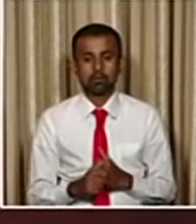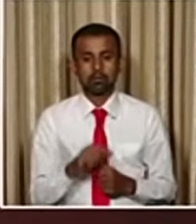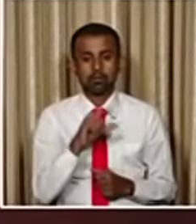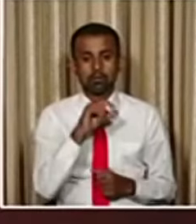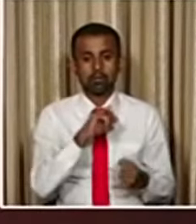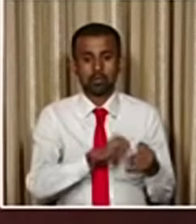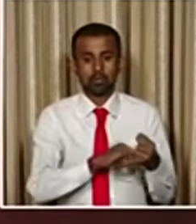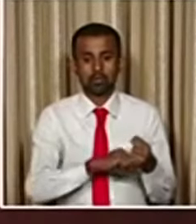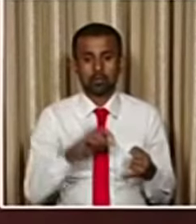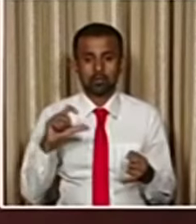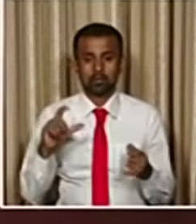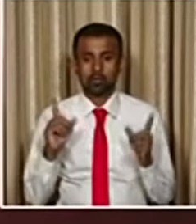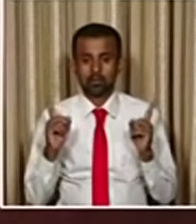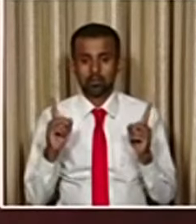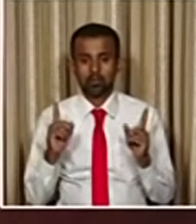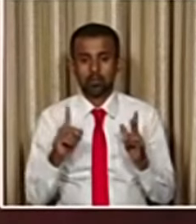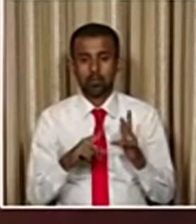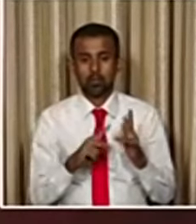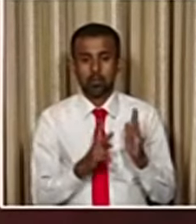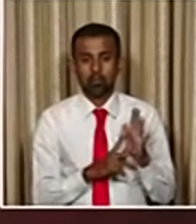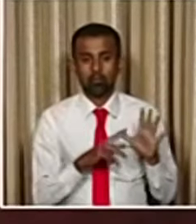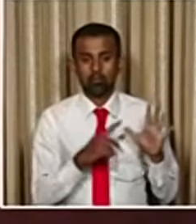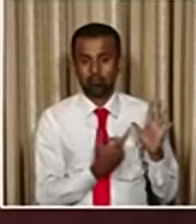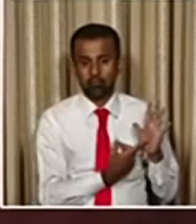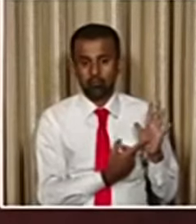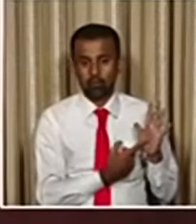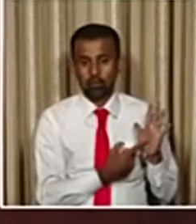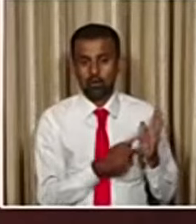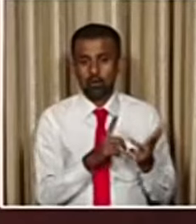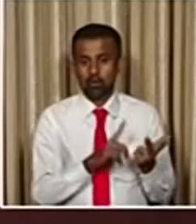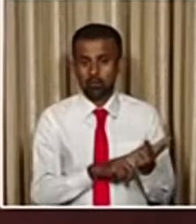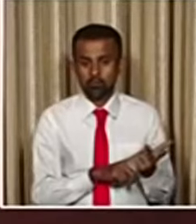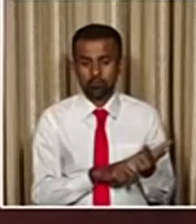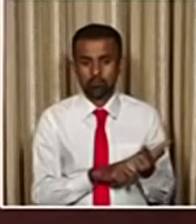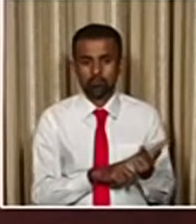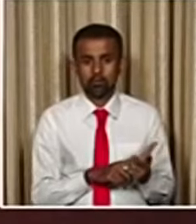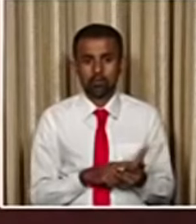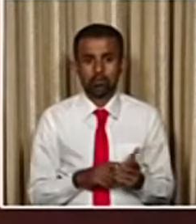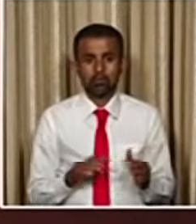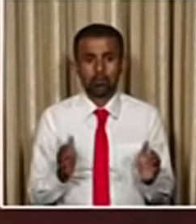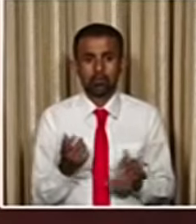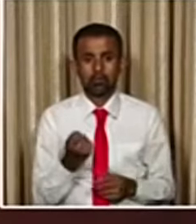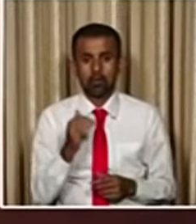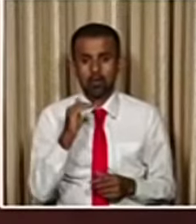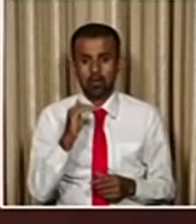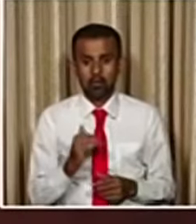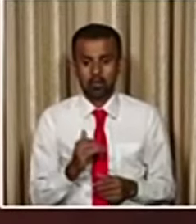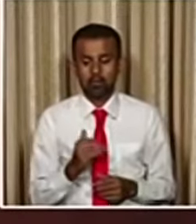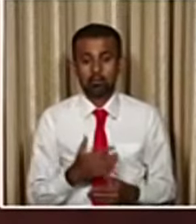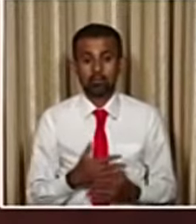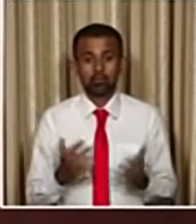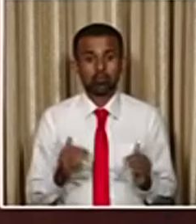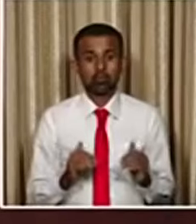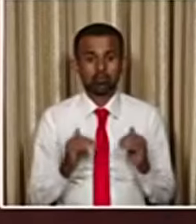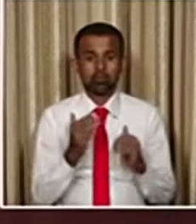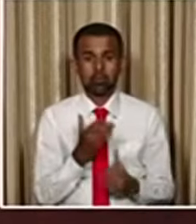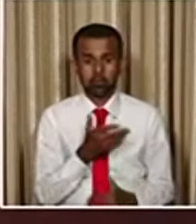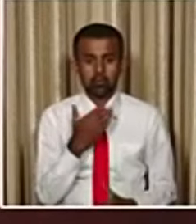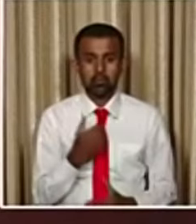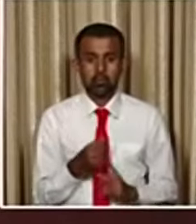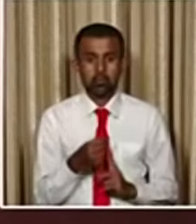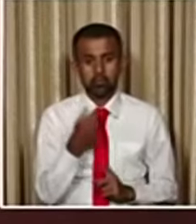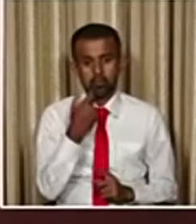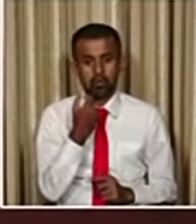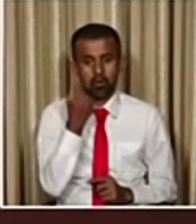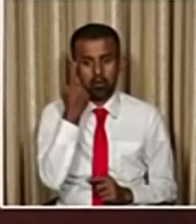ಎಸ್ ಸಿ ಕ್ರೀಡಾಂಗಣ ತಿಬ್ಬ ಓವಲ್ಲಕ ಸವರಣಿತು ಕ್ರೀಡಾಂಗಣ ತಿಬ್ಬ ಇವಾಗೇವ ಇಟರ ಲುಕು ಅಡು ಮುದುಲಕಟ ಇಟರ ಲುಕೋಟ ಸಂವರ್ಧನೆ ಕಾ ನತಿ ಮೇಕ ಮೈ